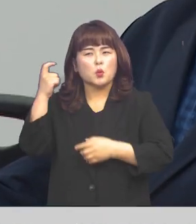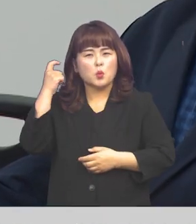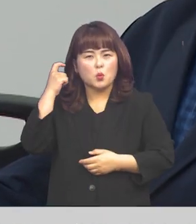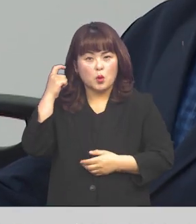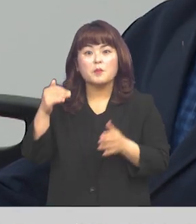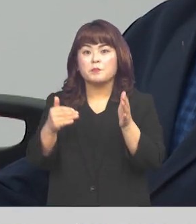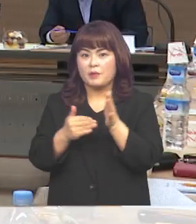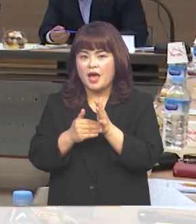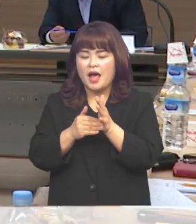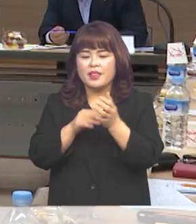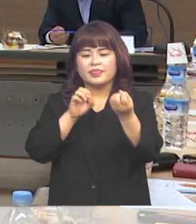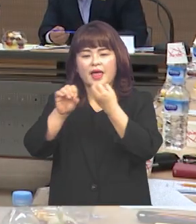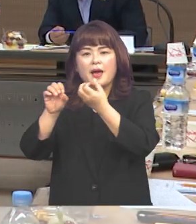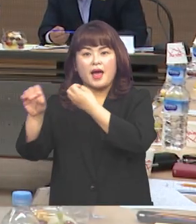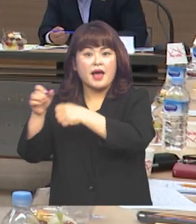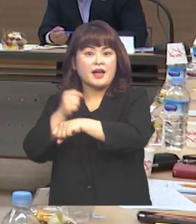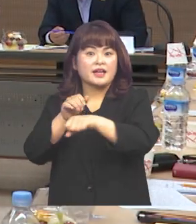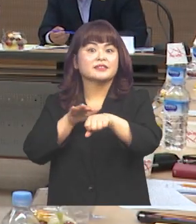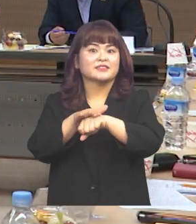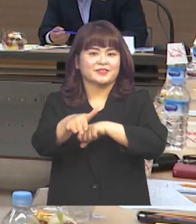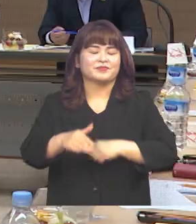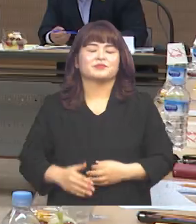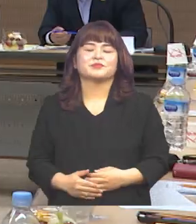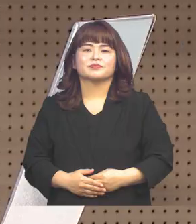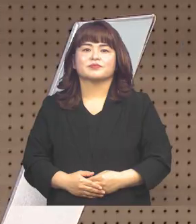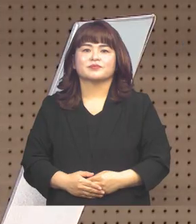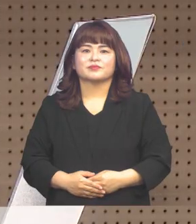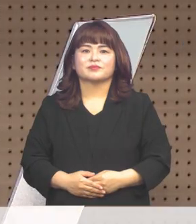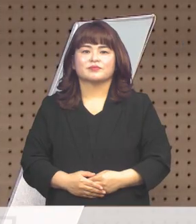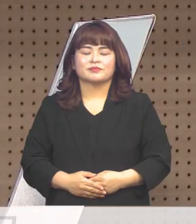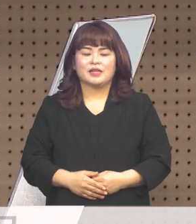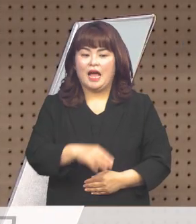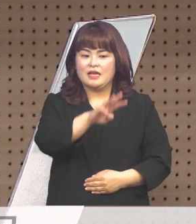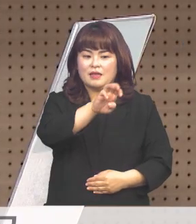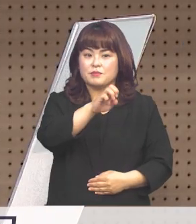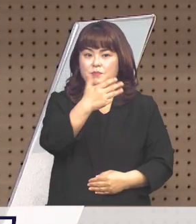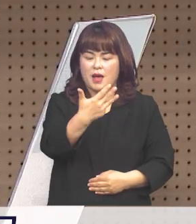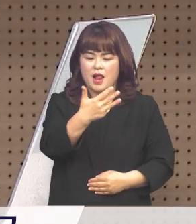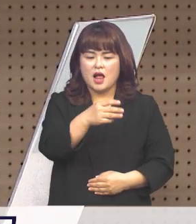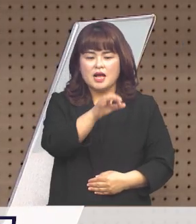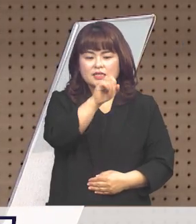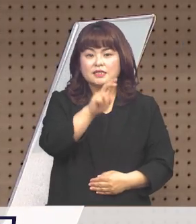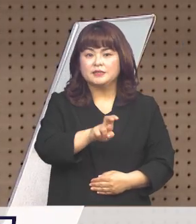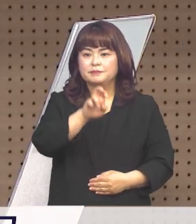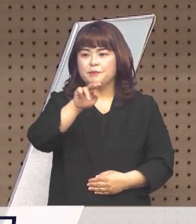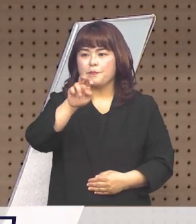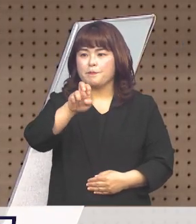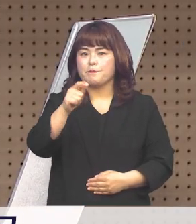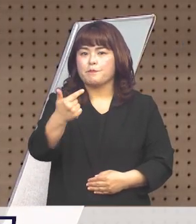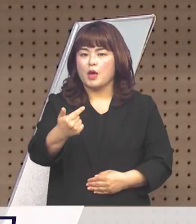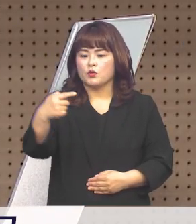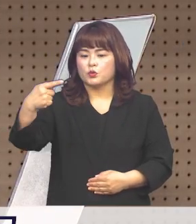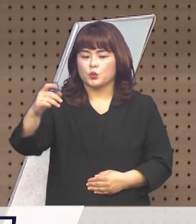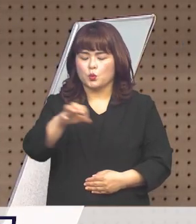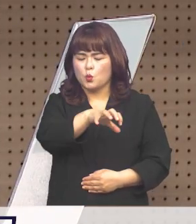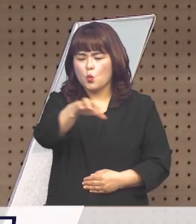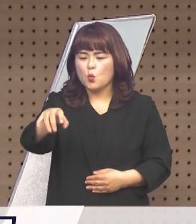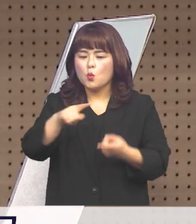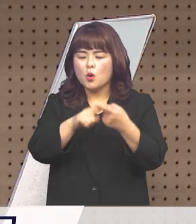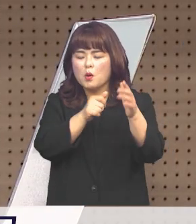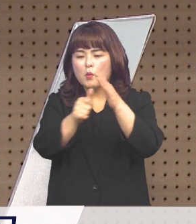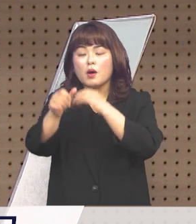의견을 청취하고 질의응답을 진행했습니다. 38개 읍면동 방문하면서